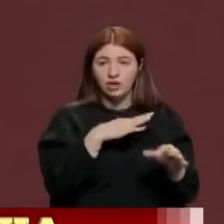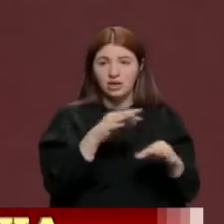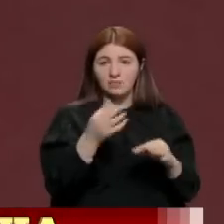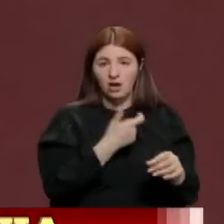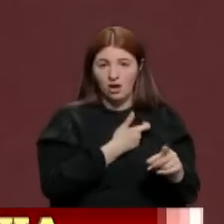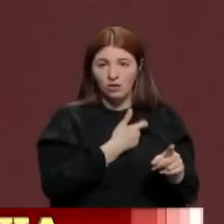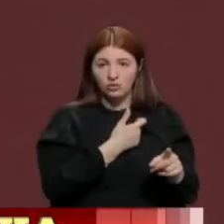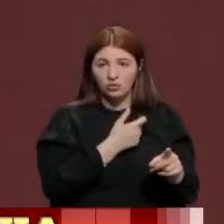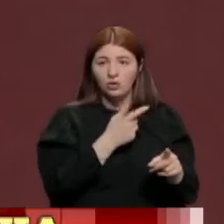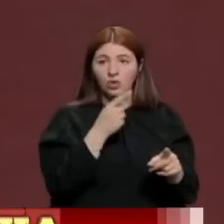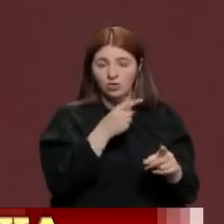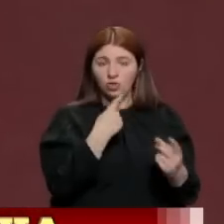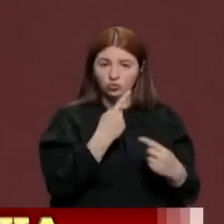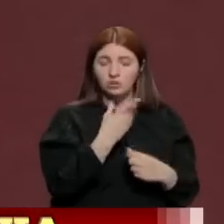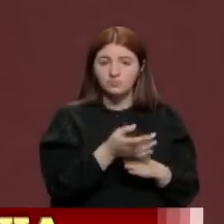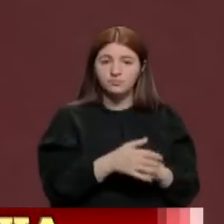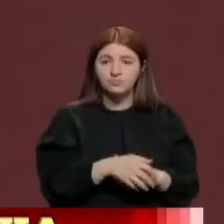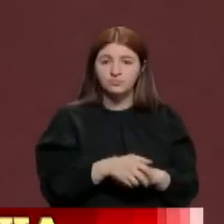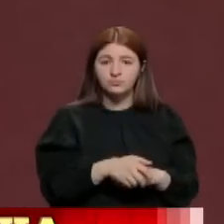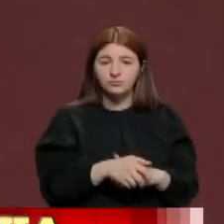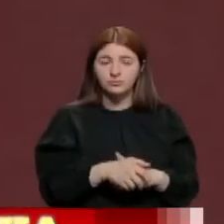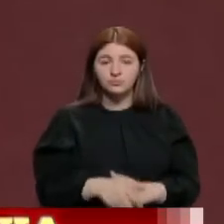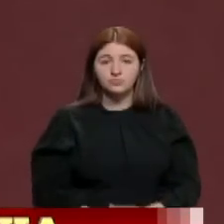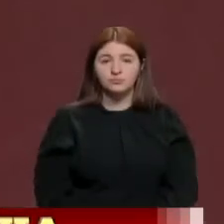yasası. Onu da konuşalım.